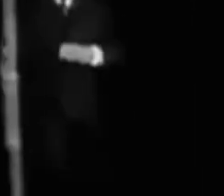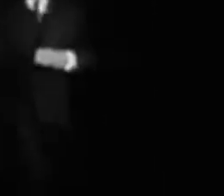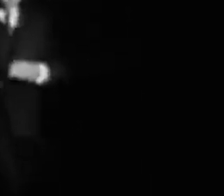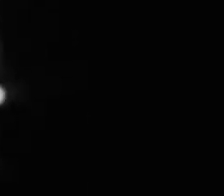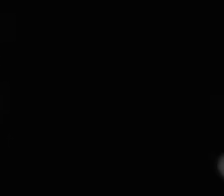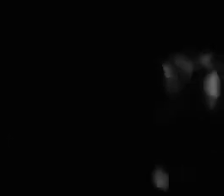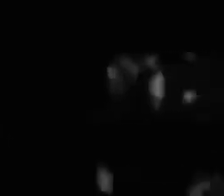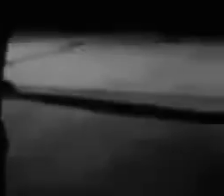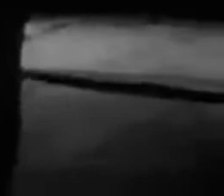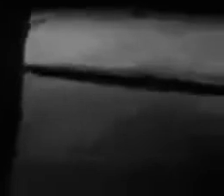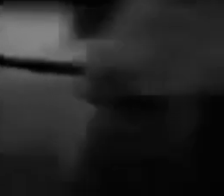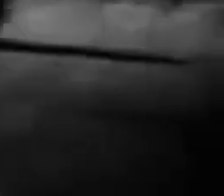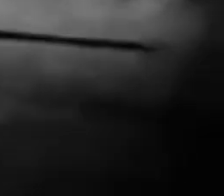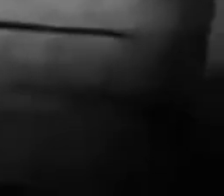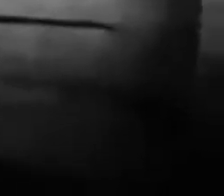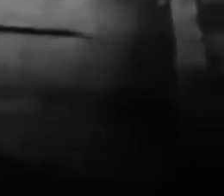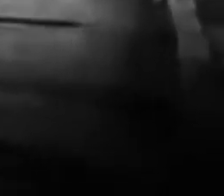la mia signora kante